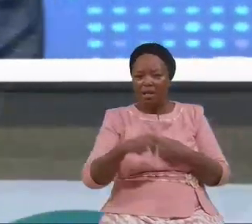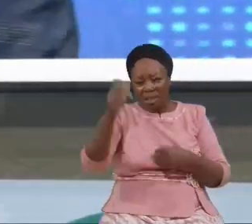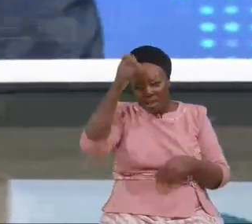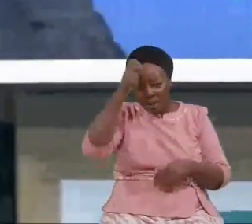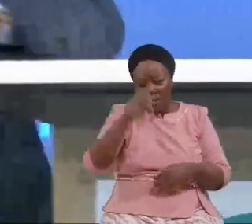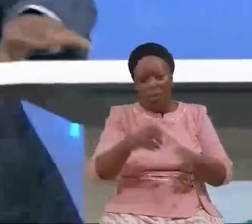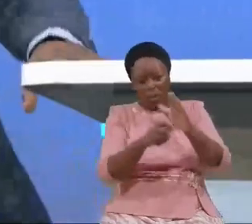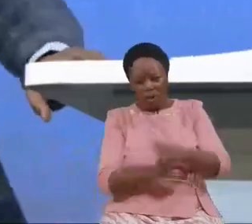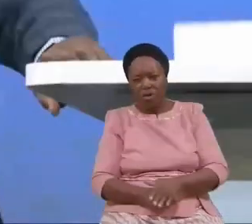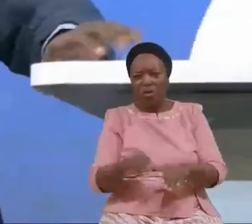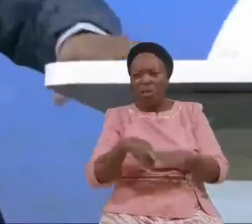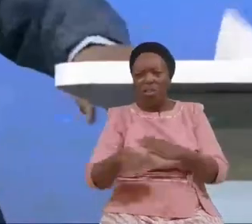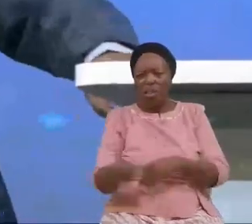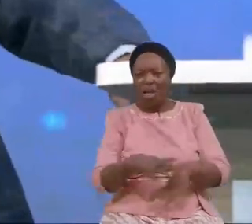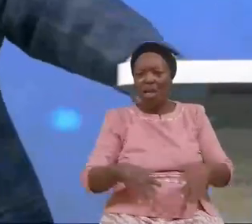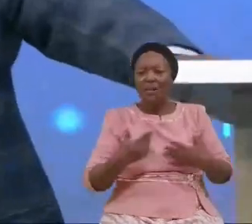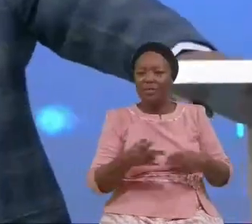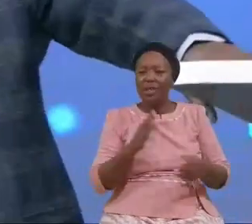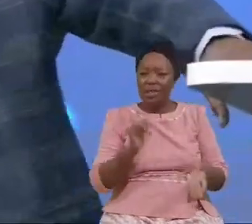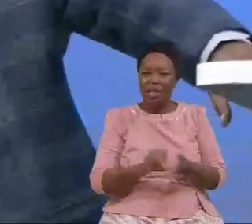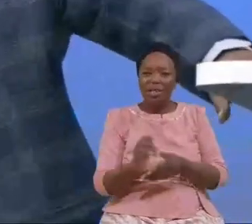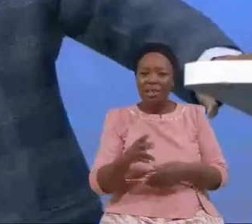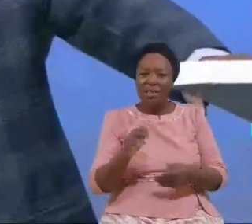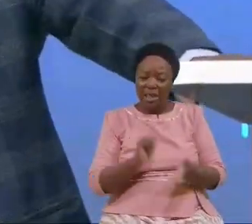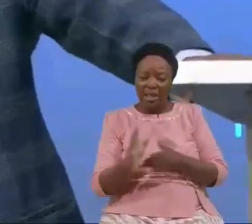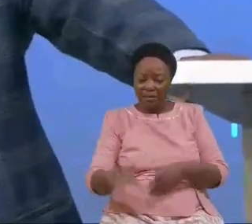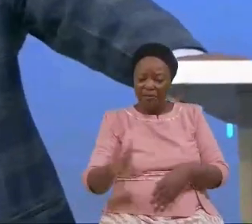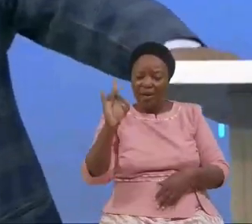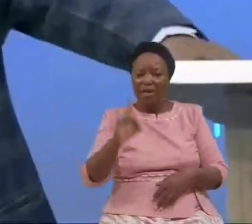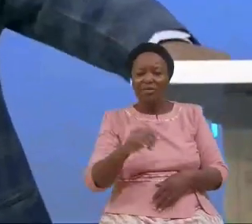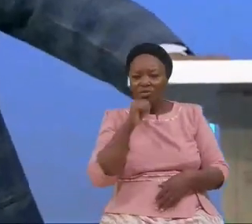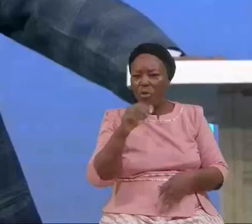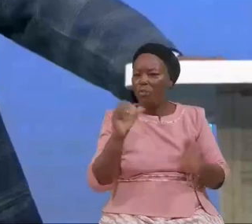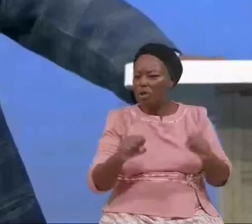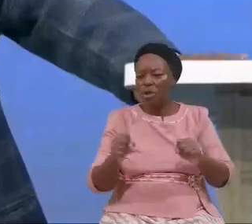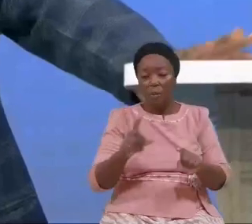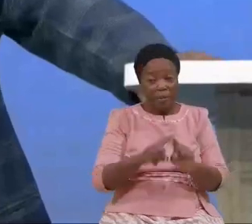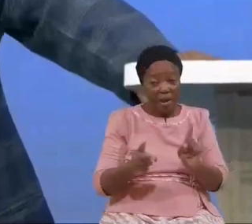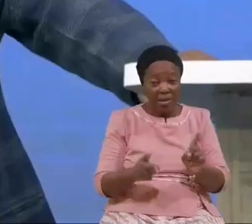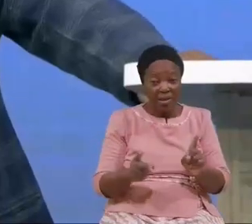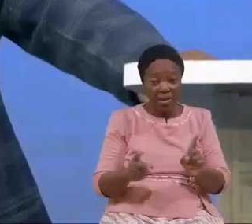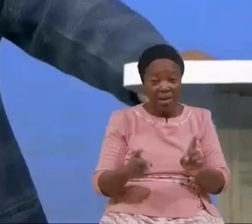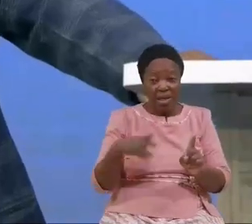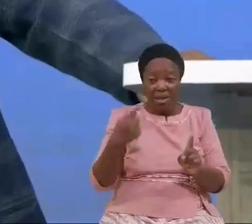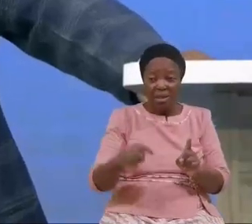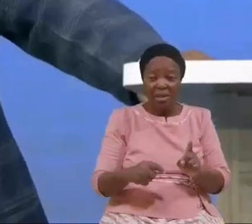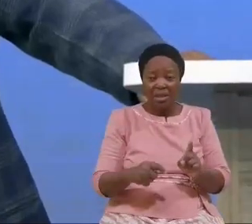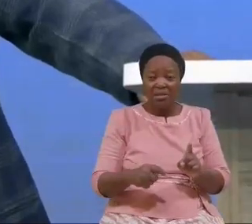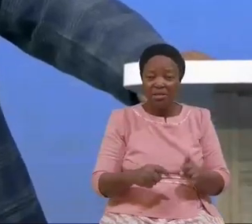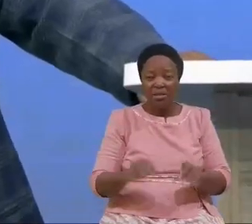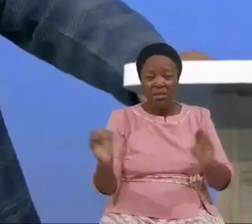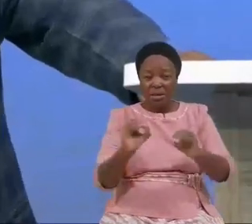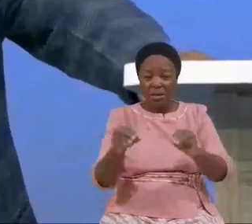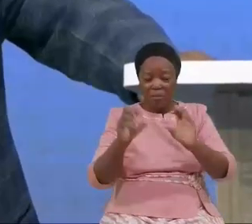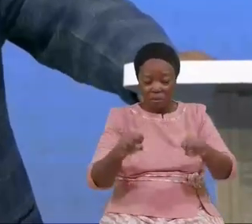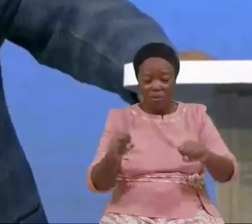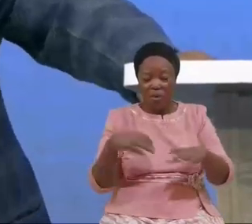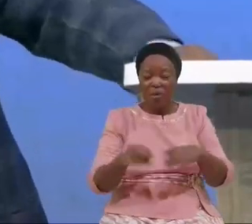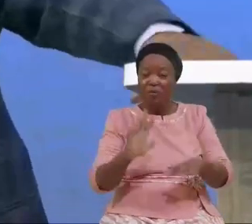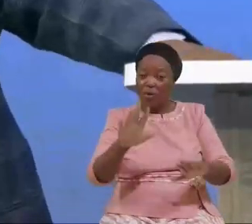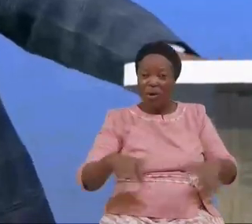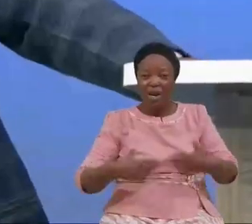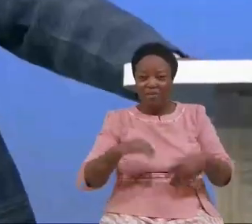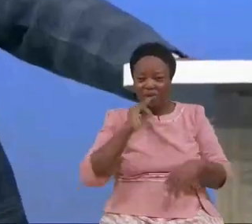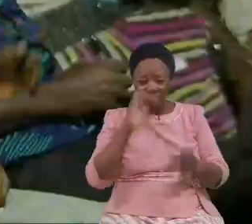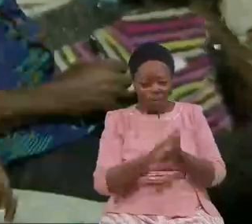sataniques qu'il trouve impossible mais les impossibilités de ta vie vont devenir